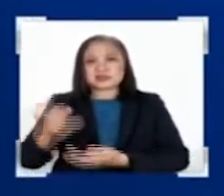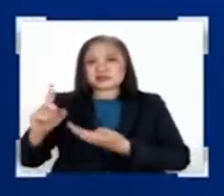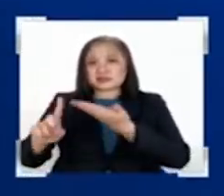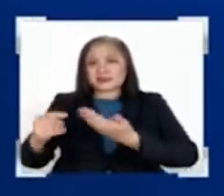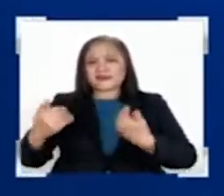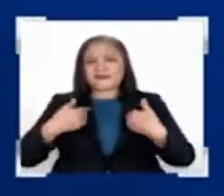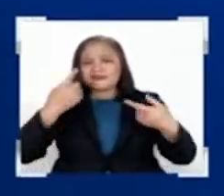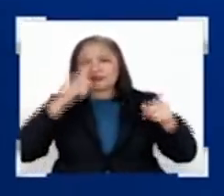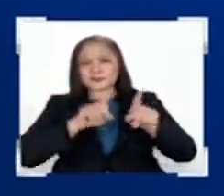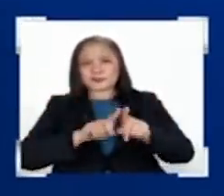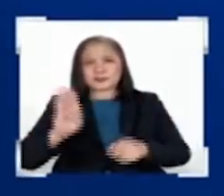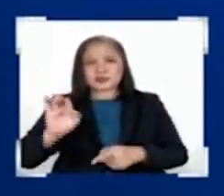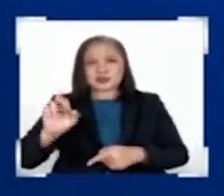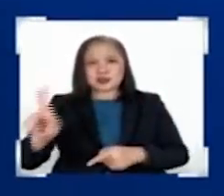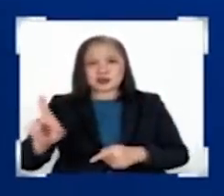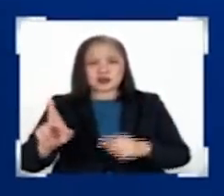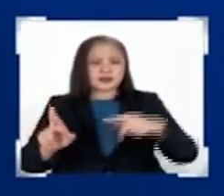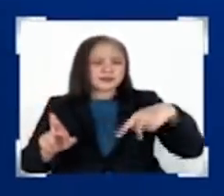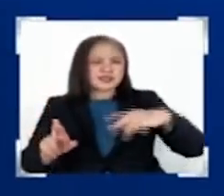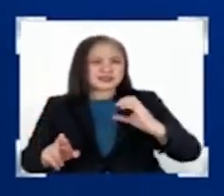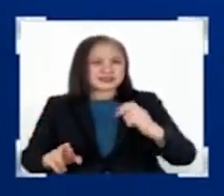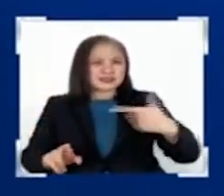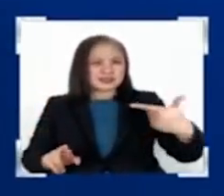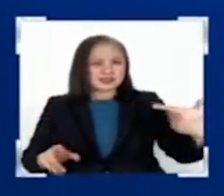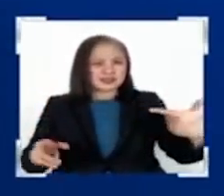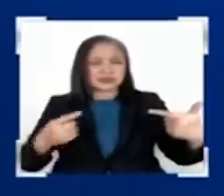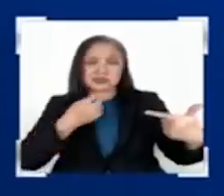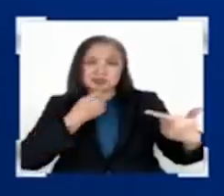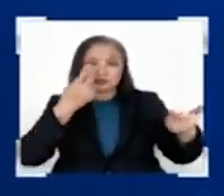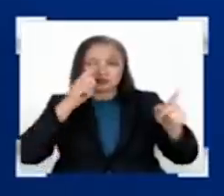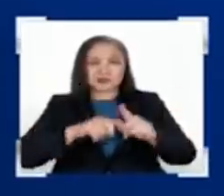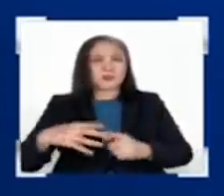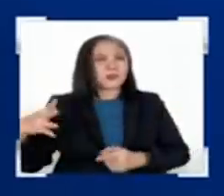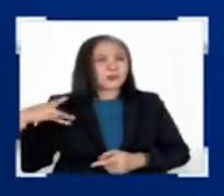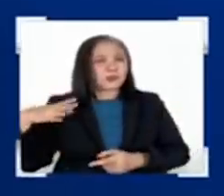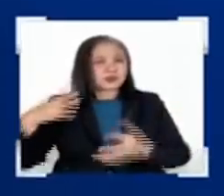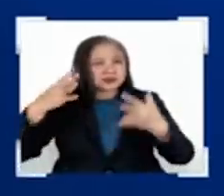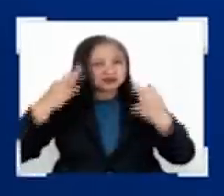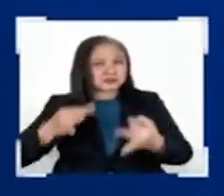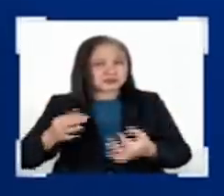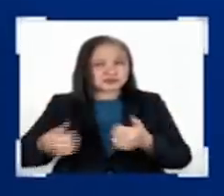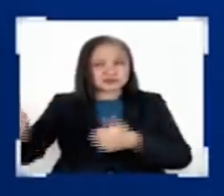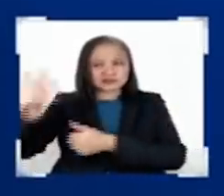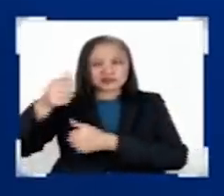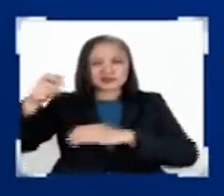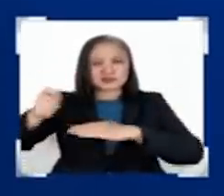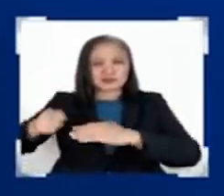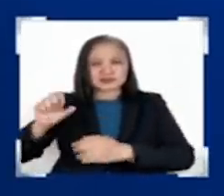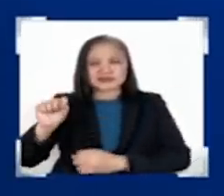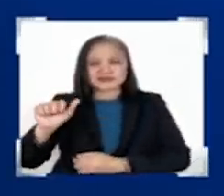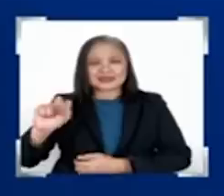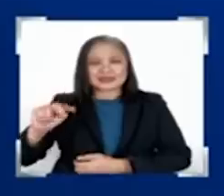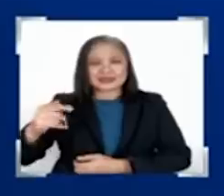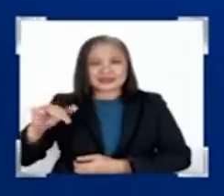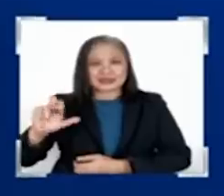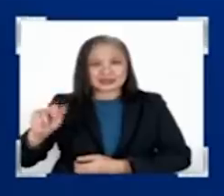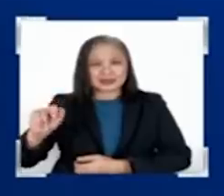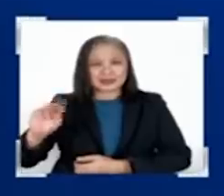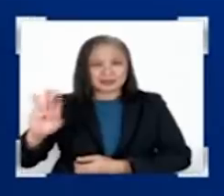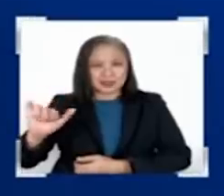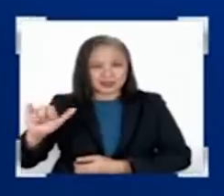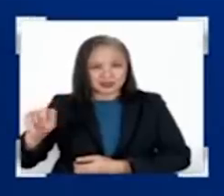at PCGG na hihintayin muna ang desisyon ng Sandigan Bayan bago simulang kolektahin ang estate tax na abot